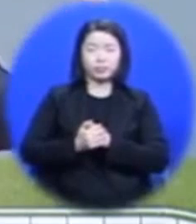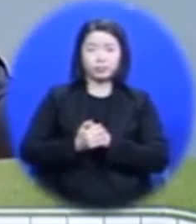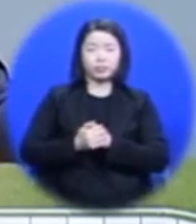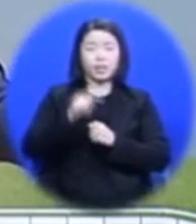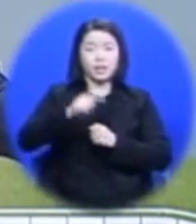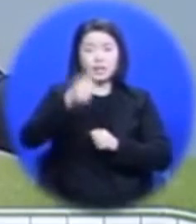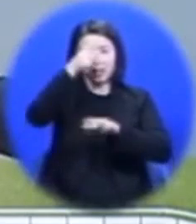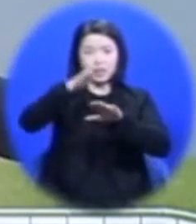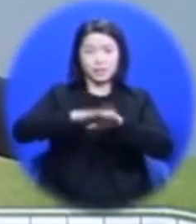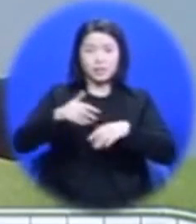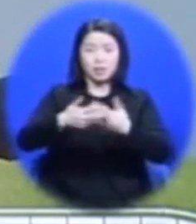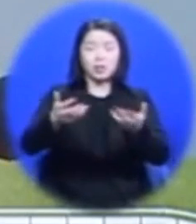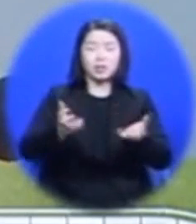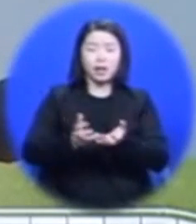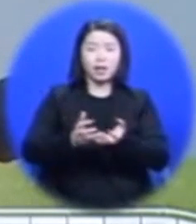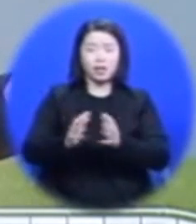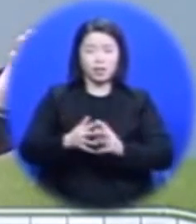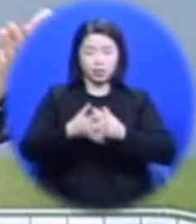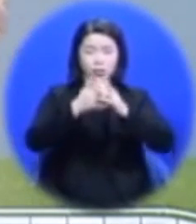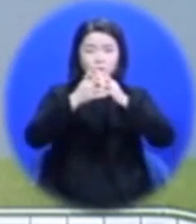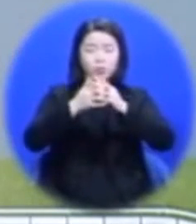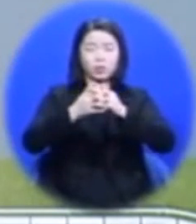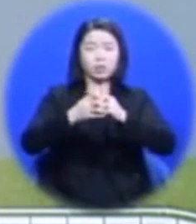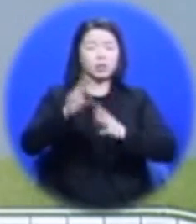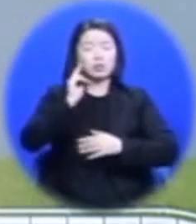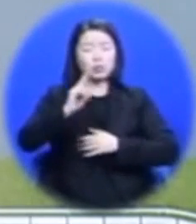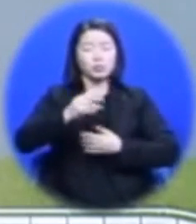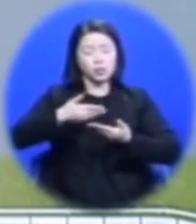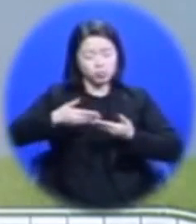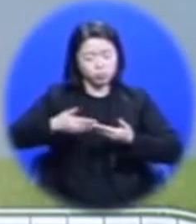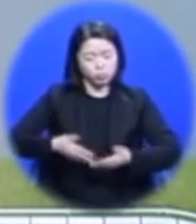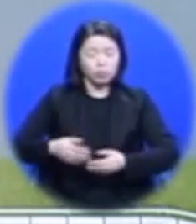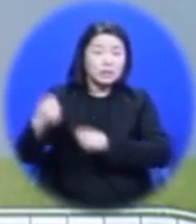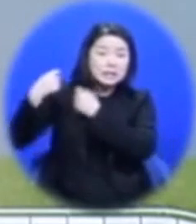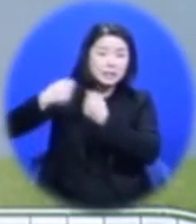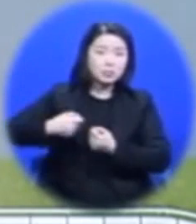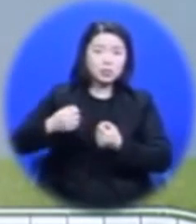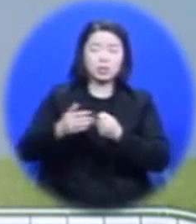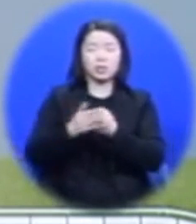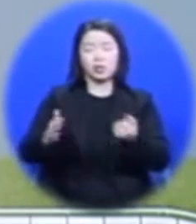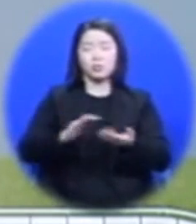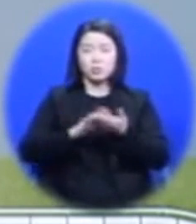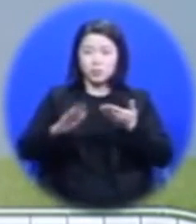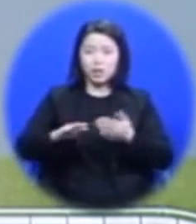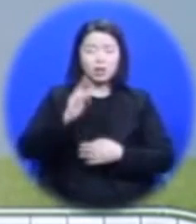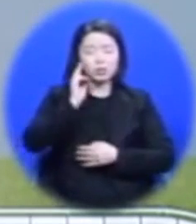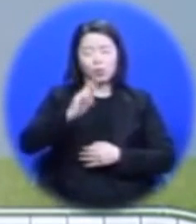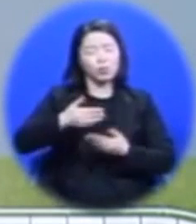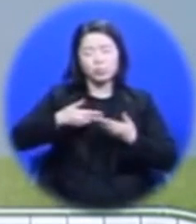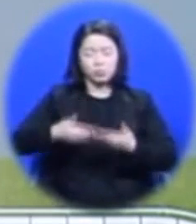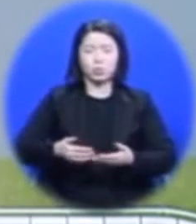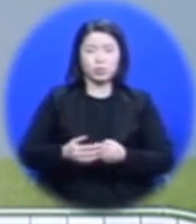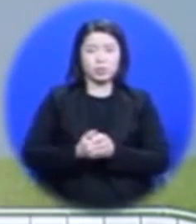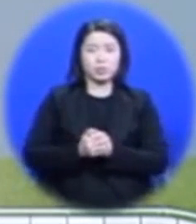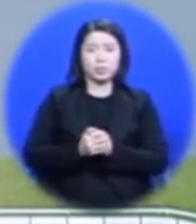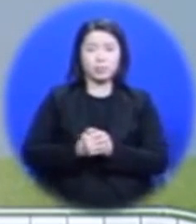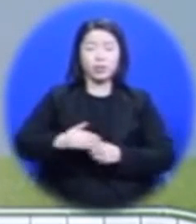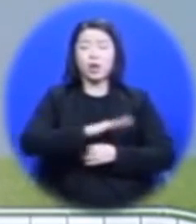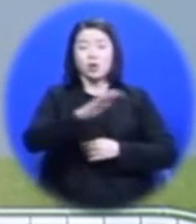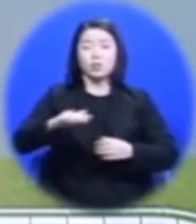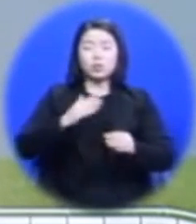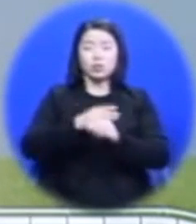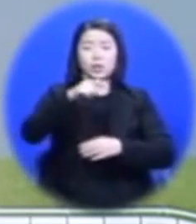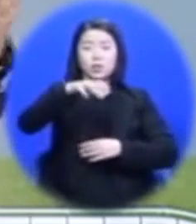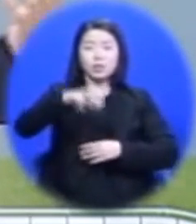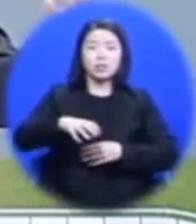이 예배당 건축이 우리에게는 너무나 무거운 짐이었기 때문입니다. 너무 무거웠어요. 우리 중에 여기